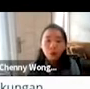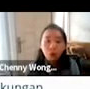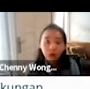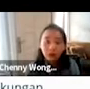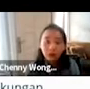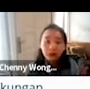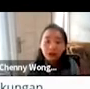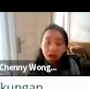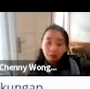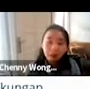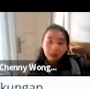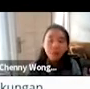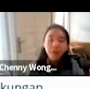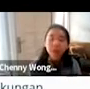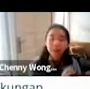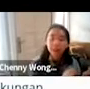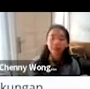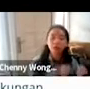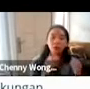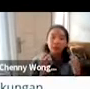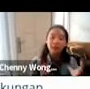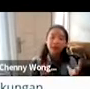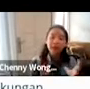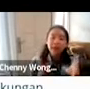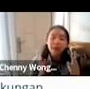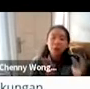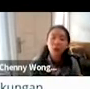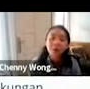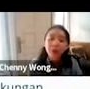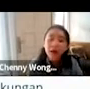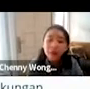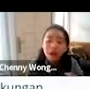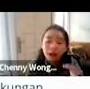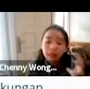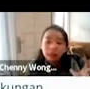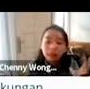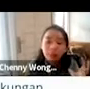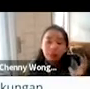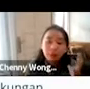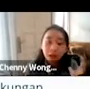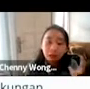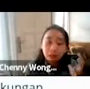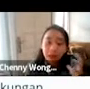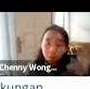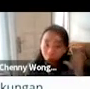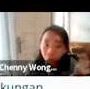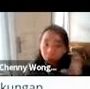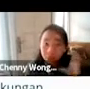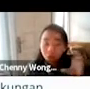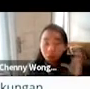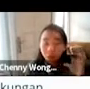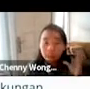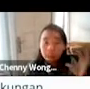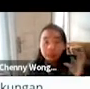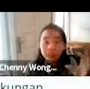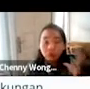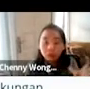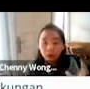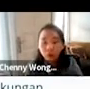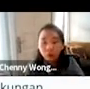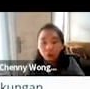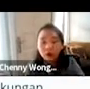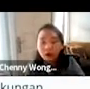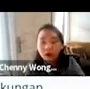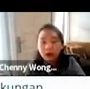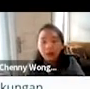mengalami kebingungan karena gagal menginterpretasikan informasi yang diperoleh Berkaitan dengan manfaat dari produk tersebut atau jasa